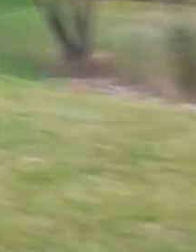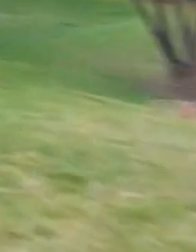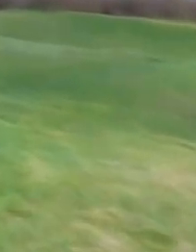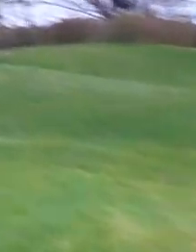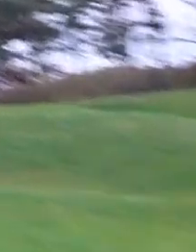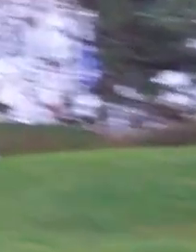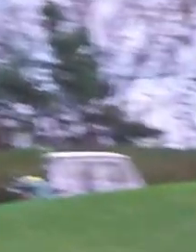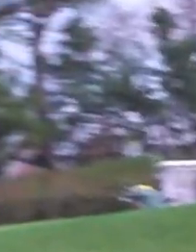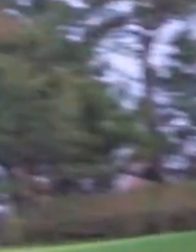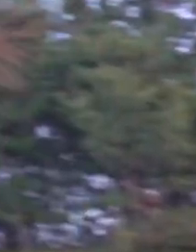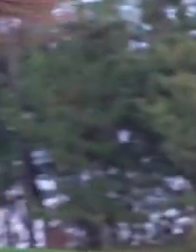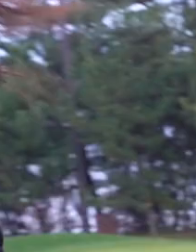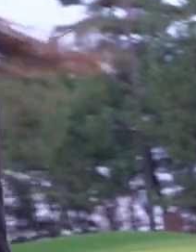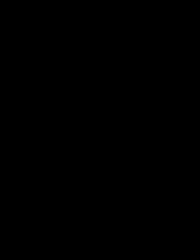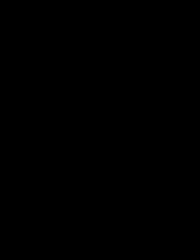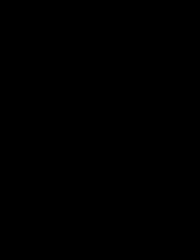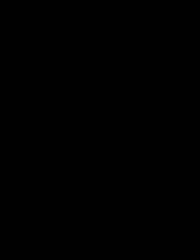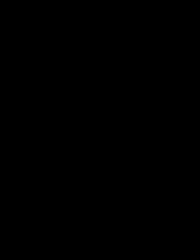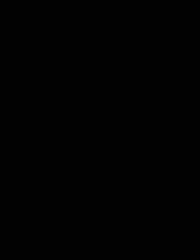크다.